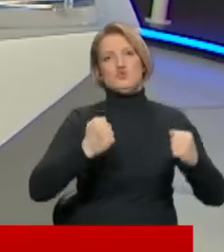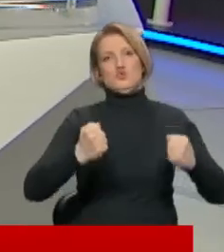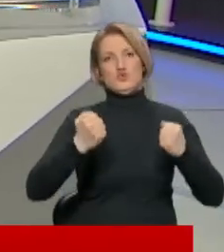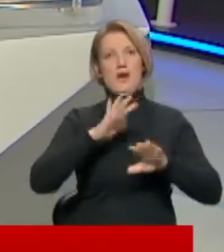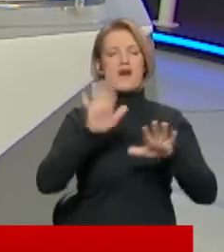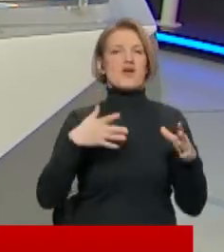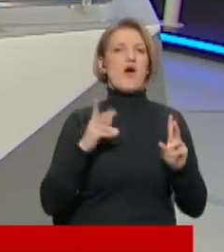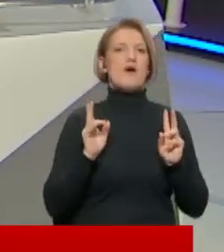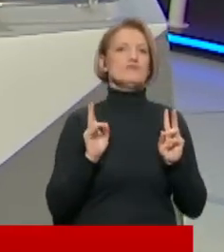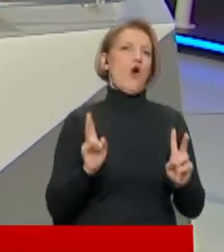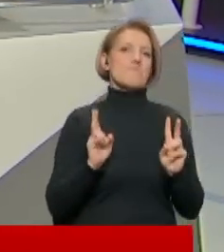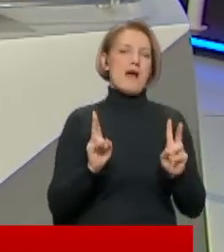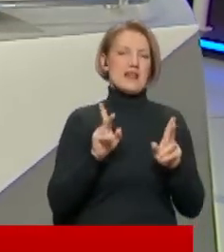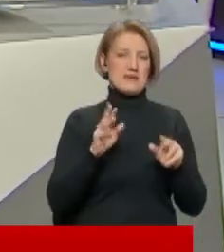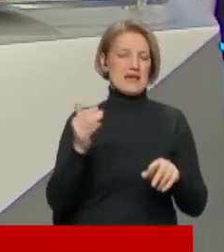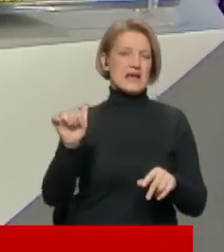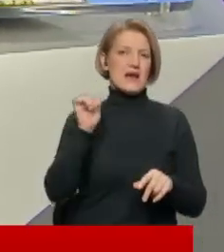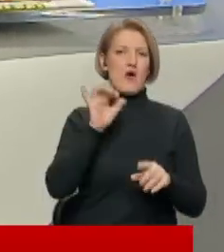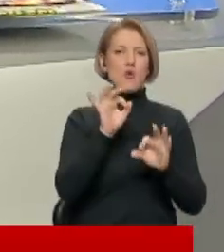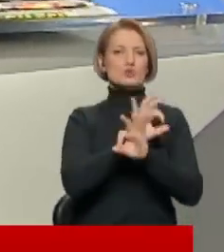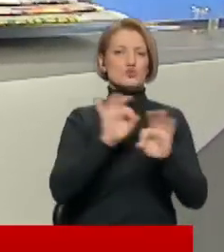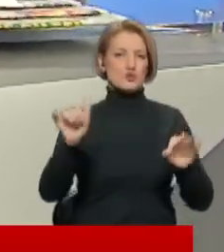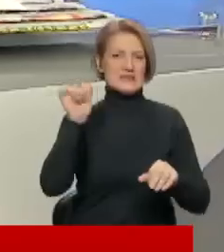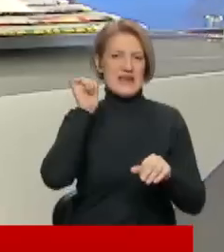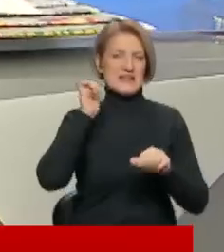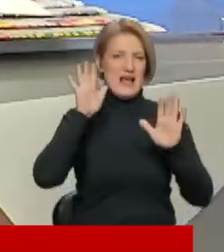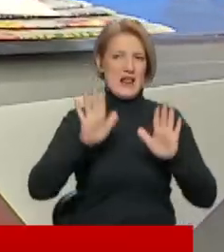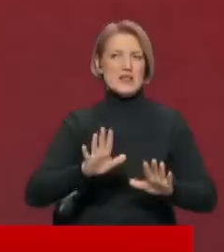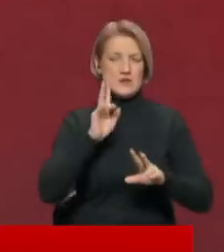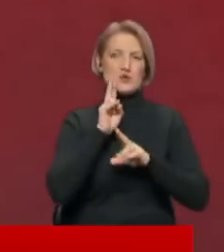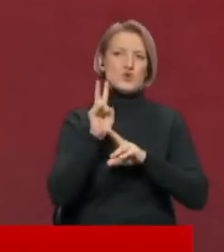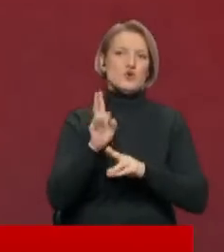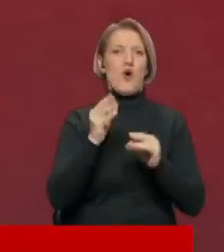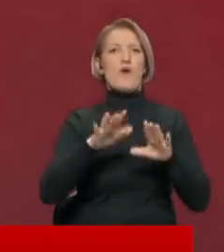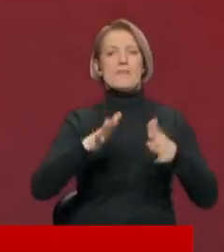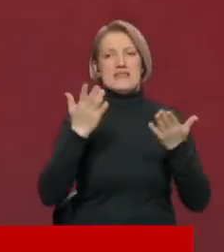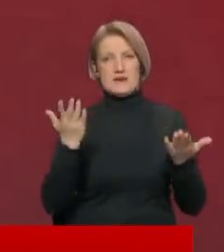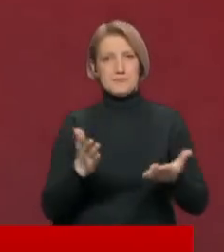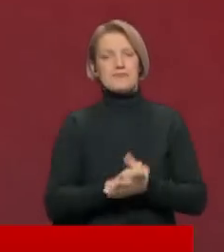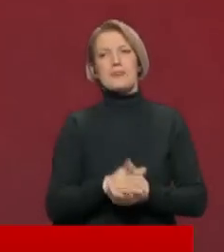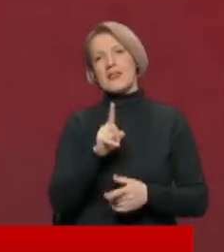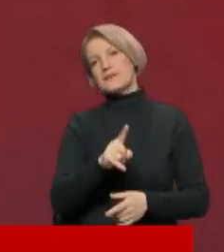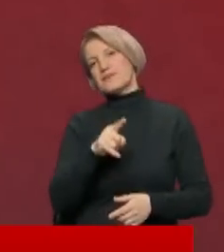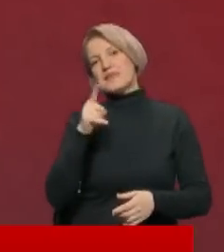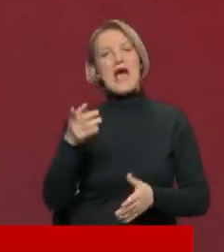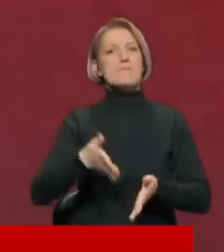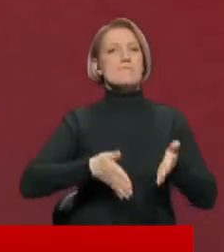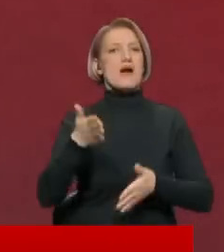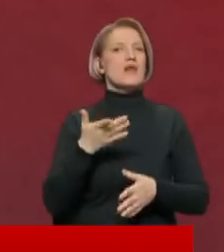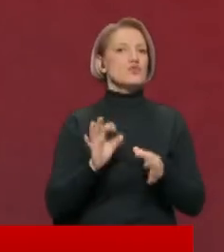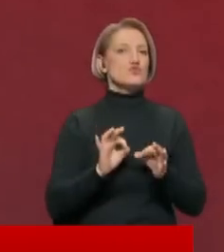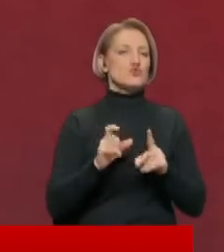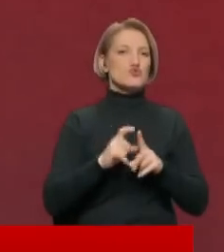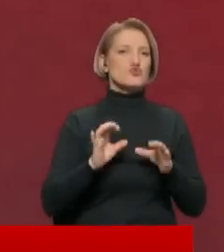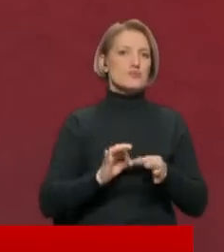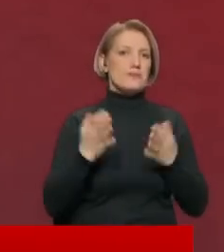biz de her şey bütün olumsuzluklar geride kaldığının bir başka Propaganda görüntüsü de olabilir elbette ama diğer mahallelerde durum